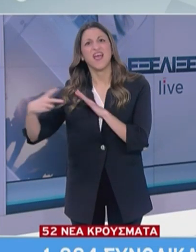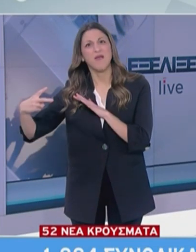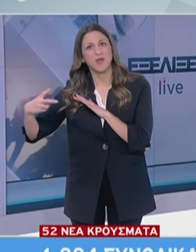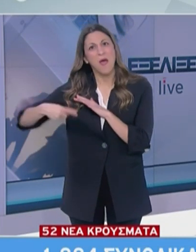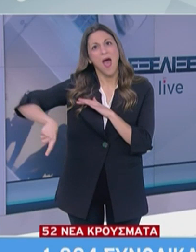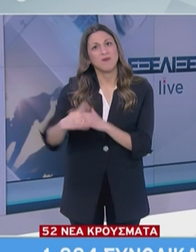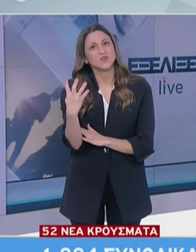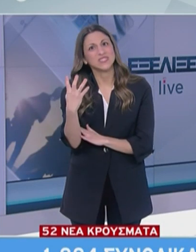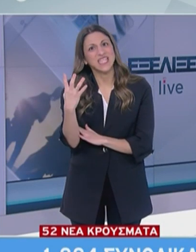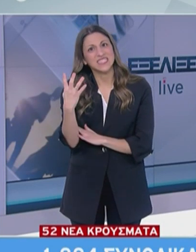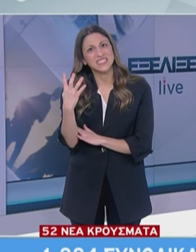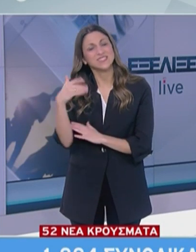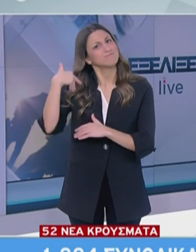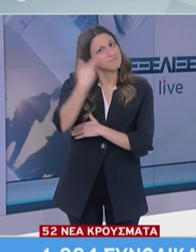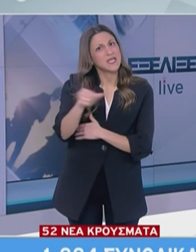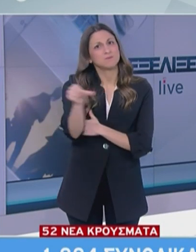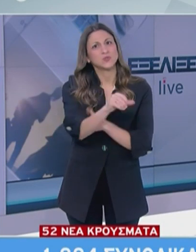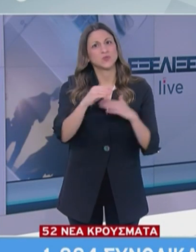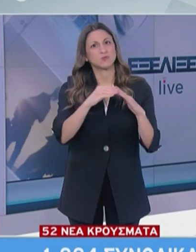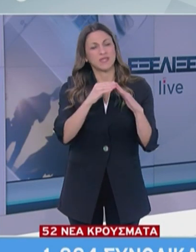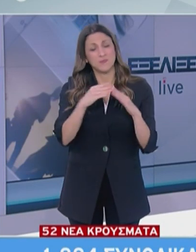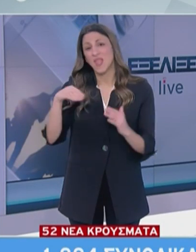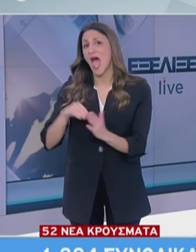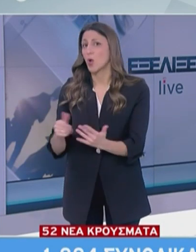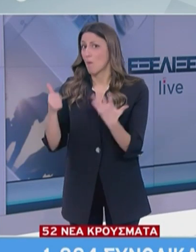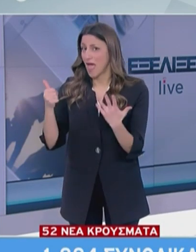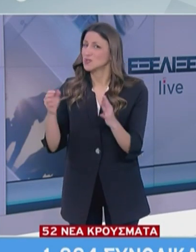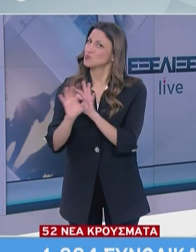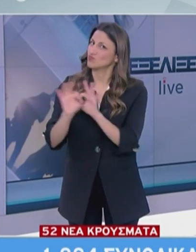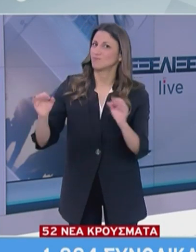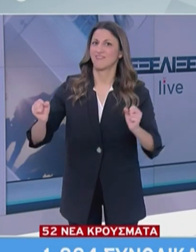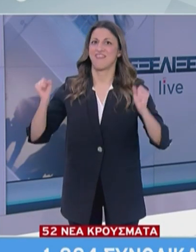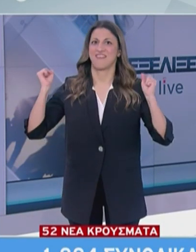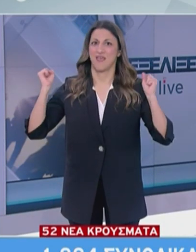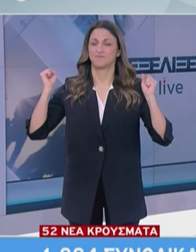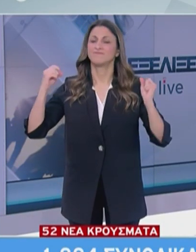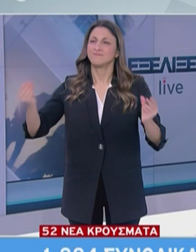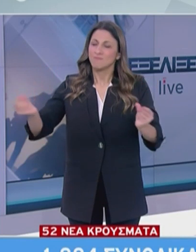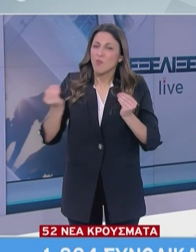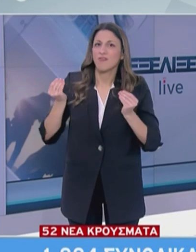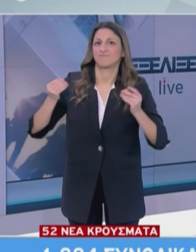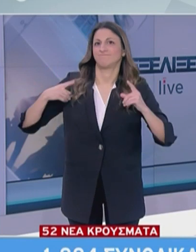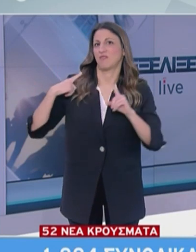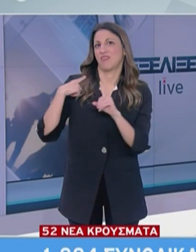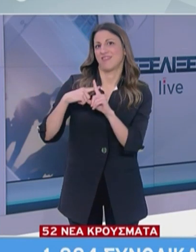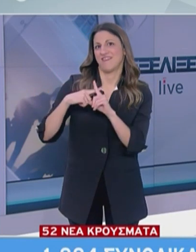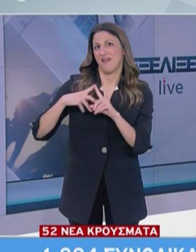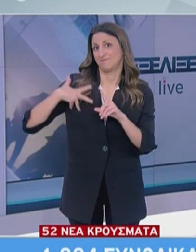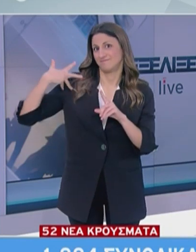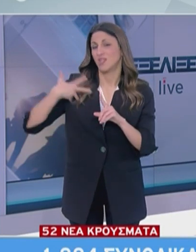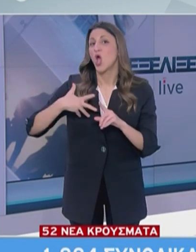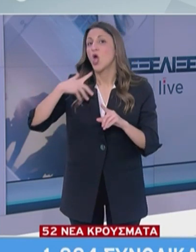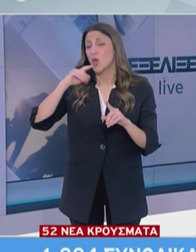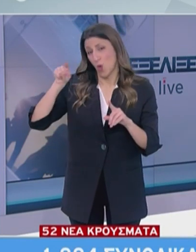4 έχουν πάρει εξιτήριο από το νοσοκομείο σήμερα και άλλοι 6 είναι πολύ καλά στην υγεία τους. Αυτά είναι πολύ ενθαρρυντικά νέα από μια μεγάλη μονάδα